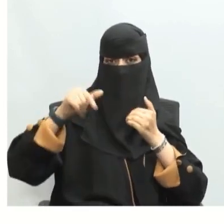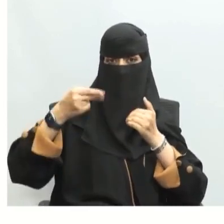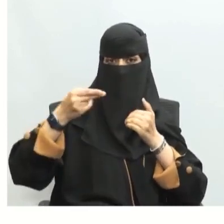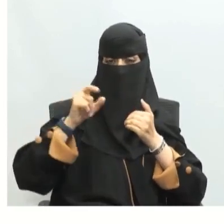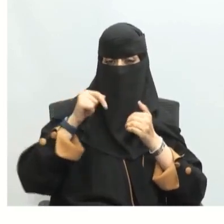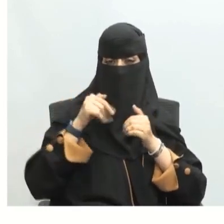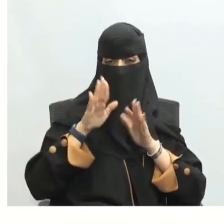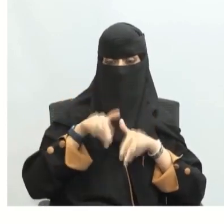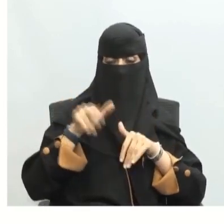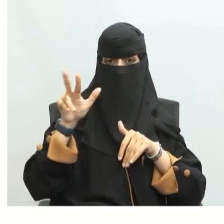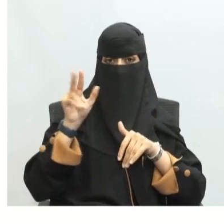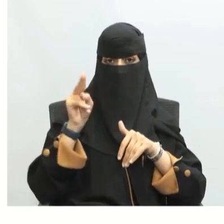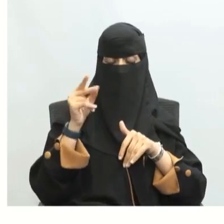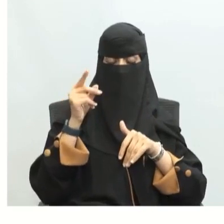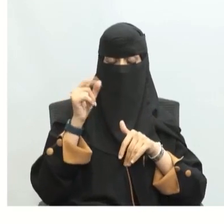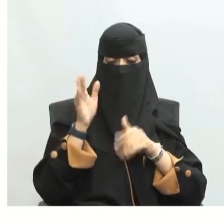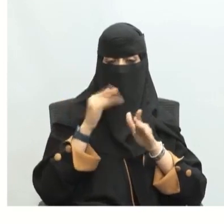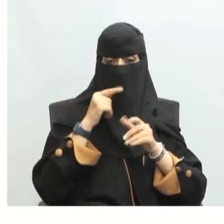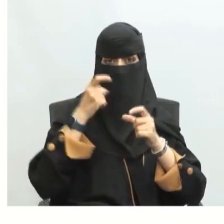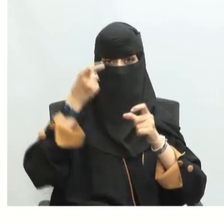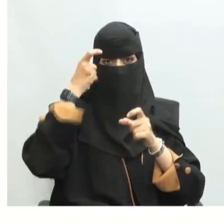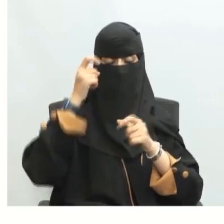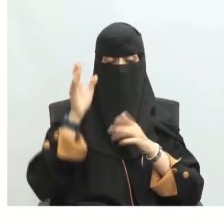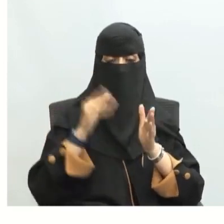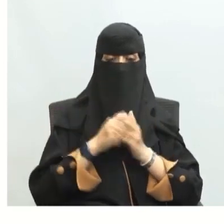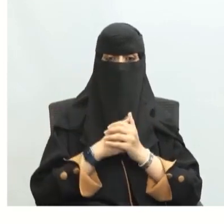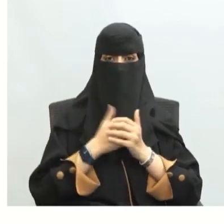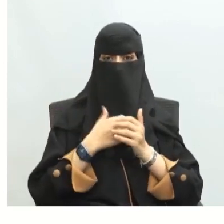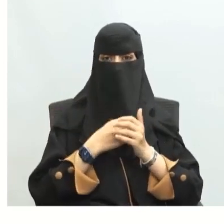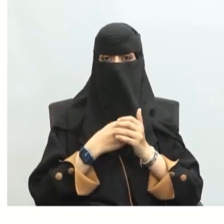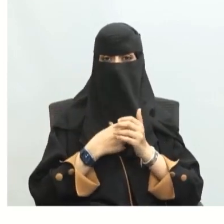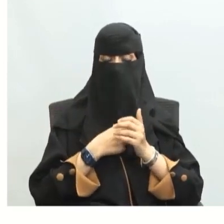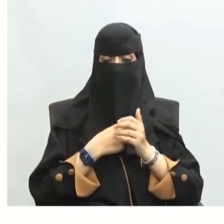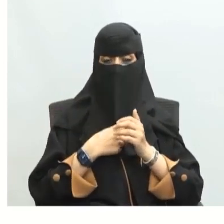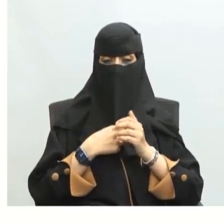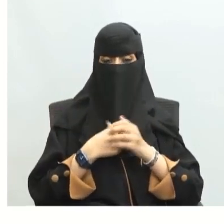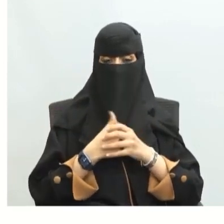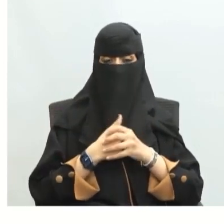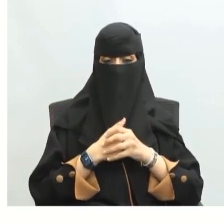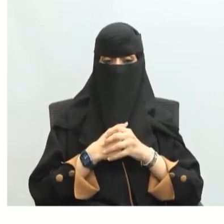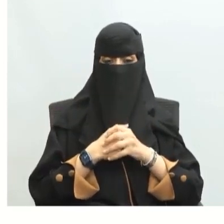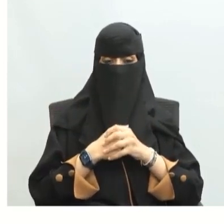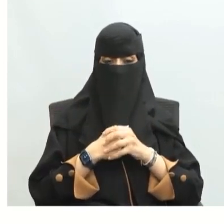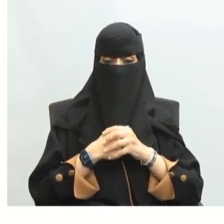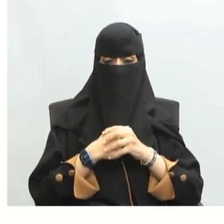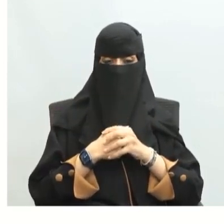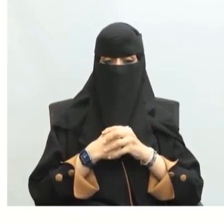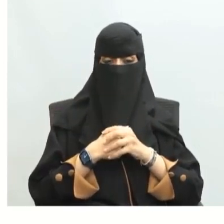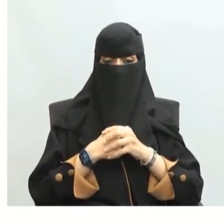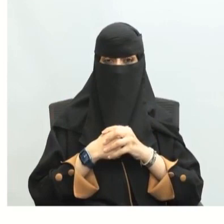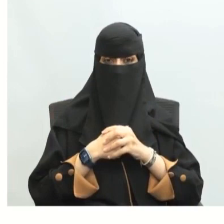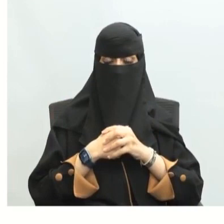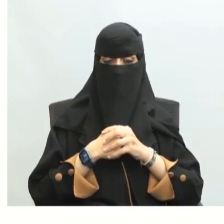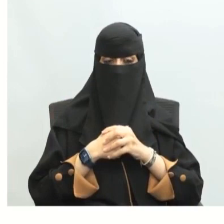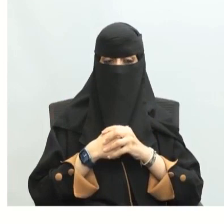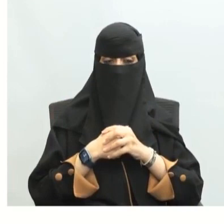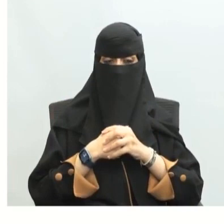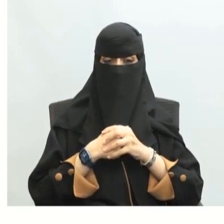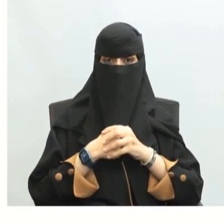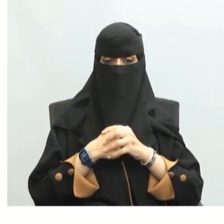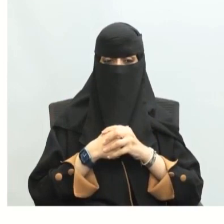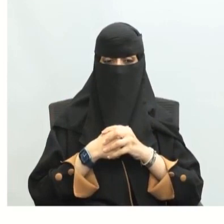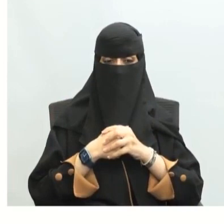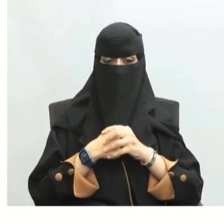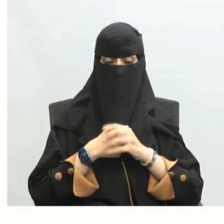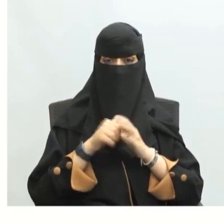التطرف وعن التعصب ايضا من برامج الحوار الوطني احسنتم رائعين من